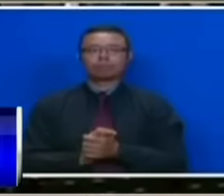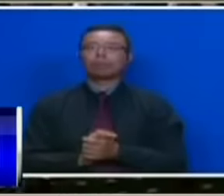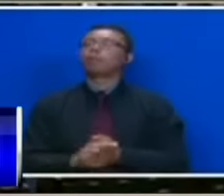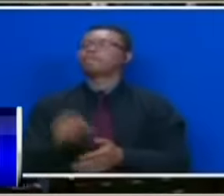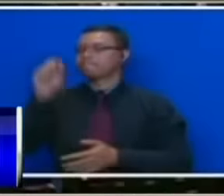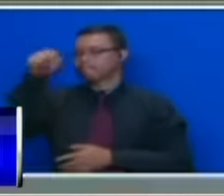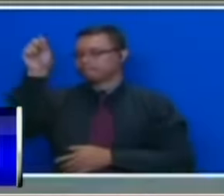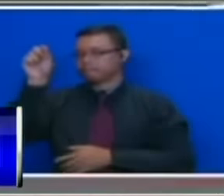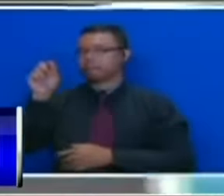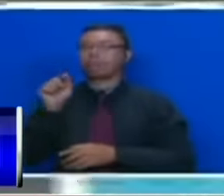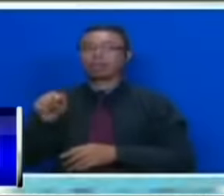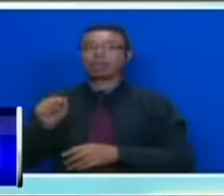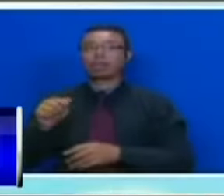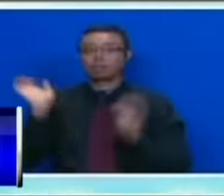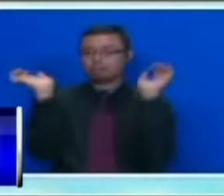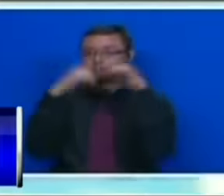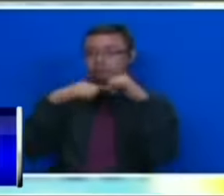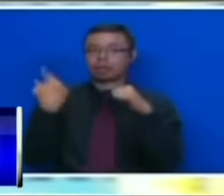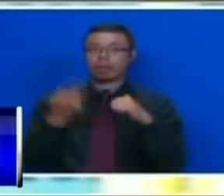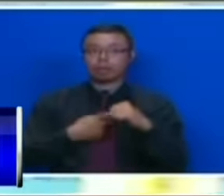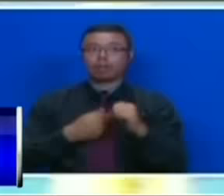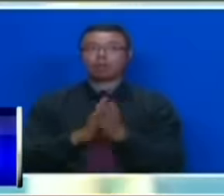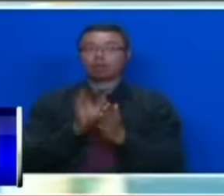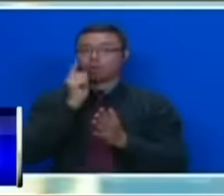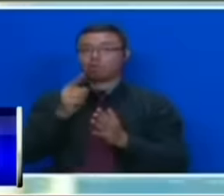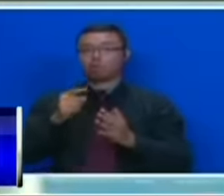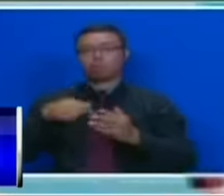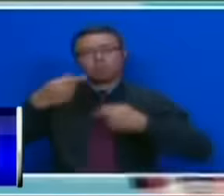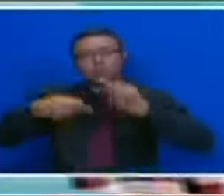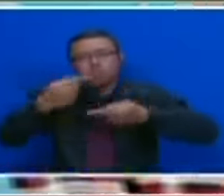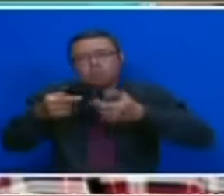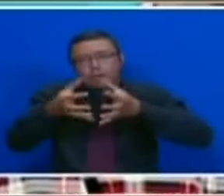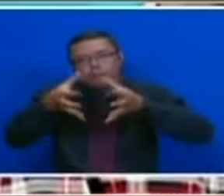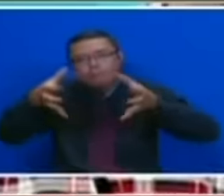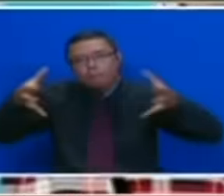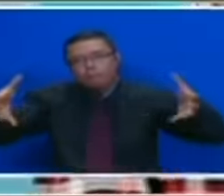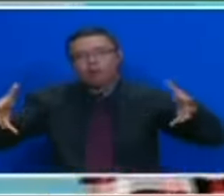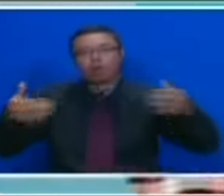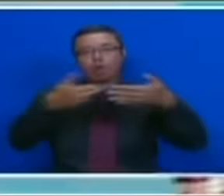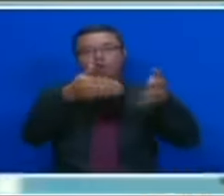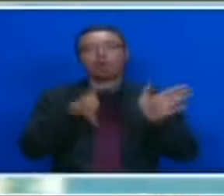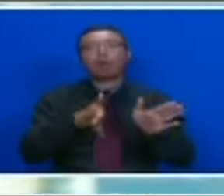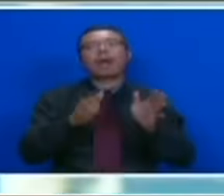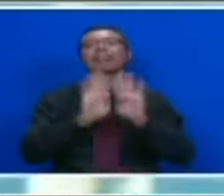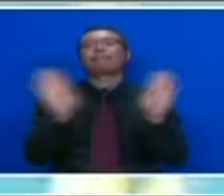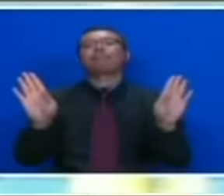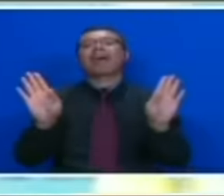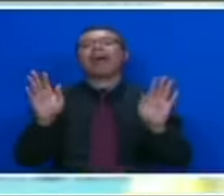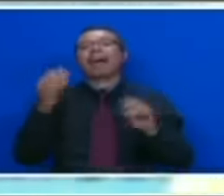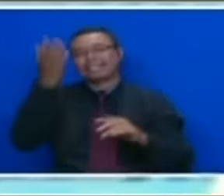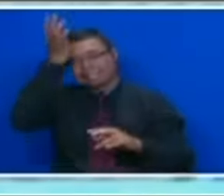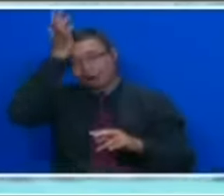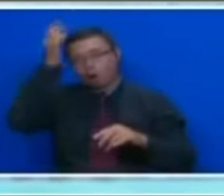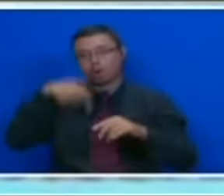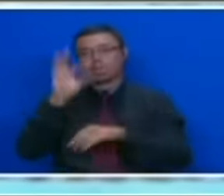Betul, itu adalah komitmen kami untuk semakin mengembangkan ruang terbuka hijau di Jakarta yang kita